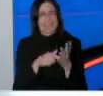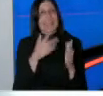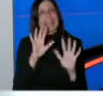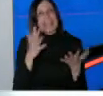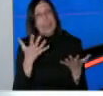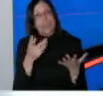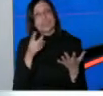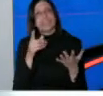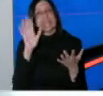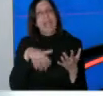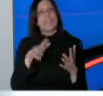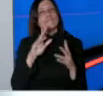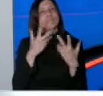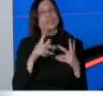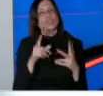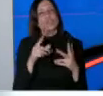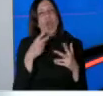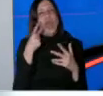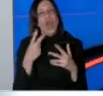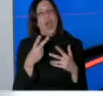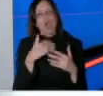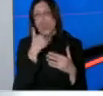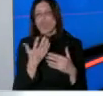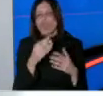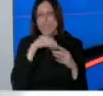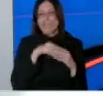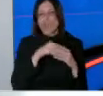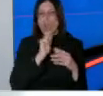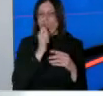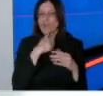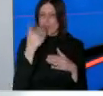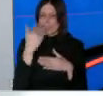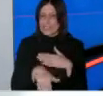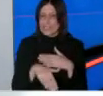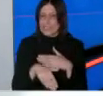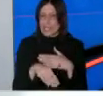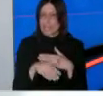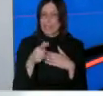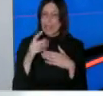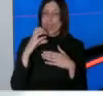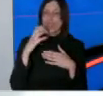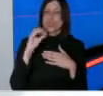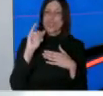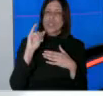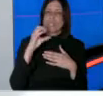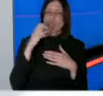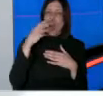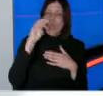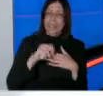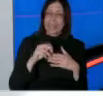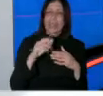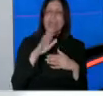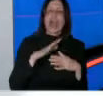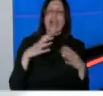כאילו, זה גם בא בצורה, היינו בזווית לא טובה בתוך הרעיון. אתה יודע מה, אז בוא רק נסיים את הפינה הזו של יוסי כהן, התנועה לאיכות השלטון כבר למחורת שלחה